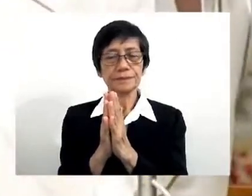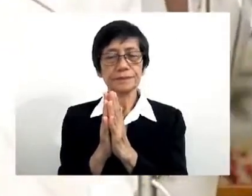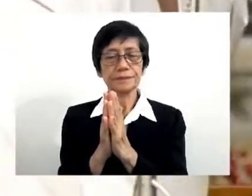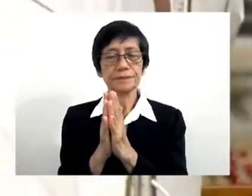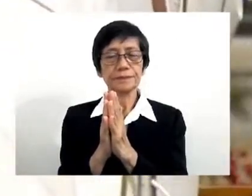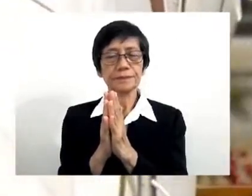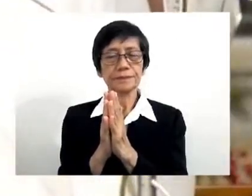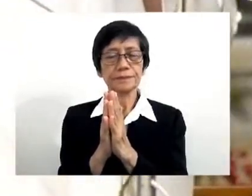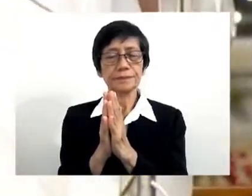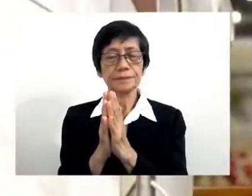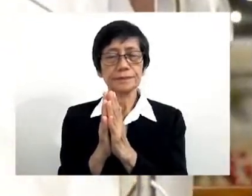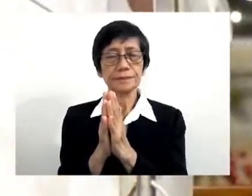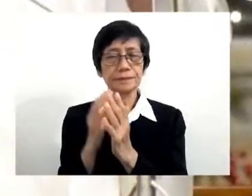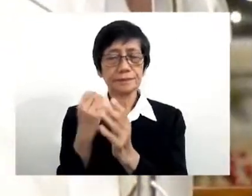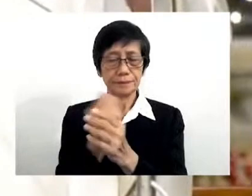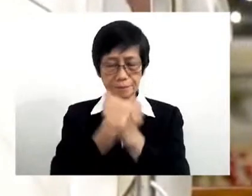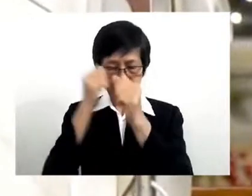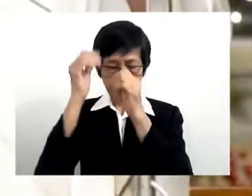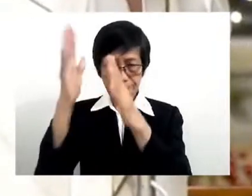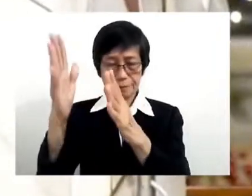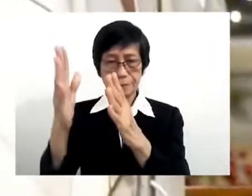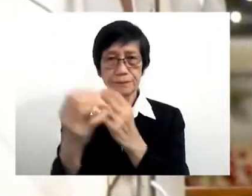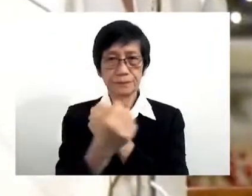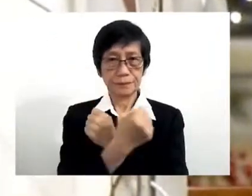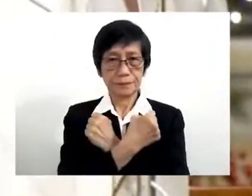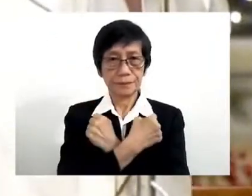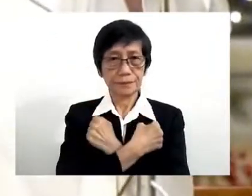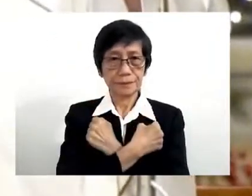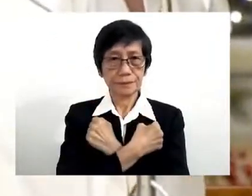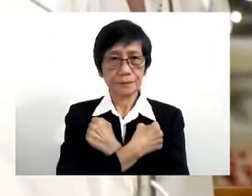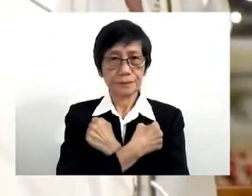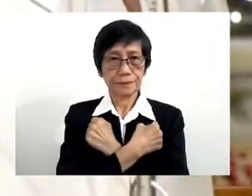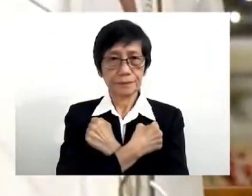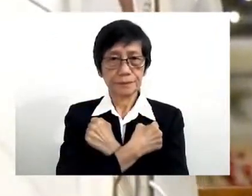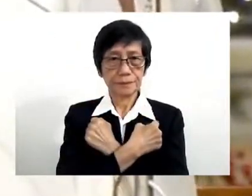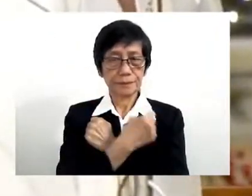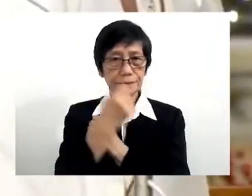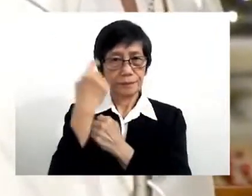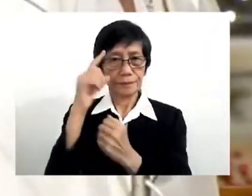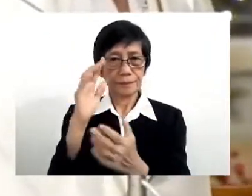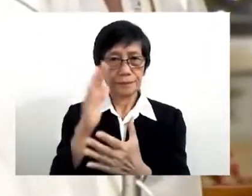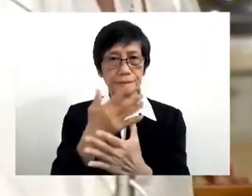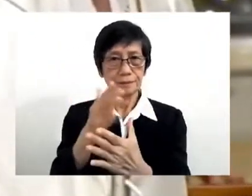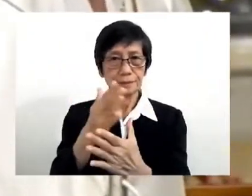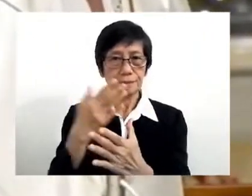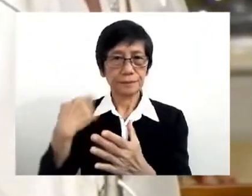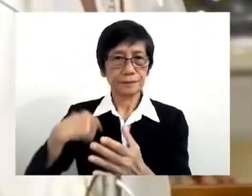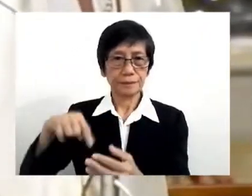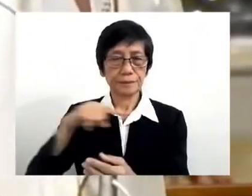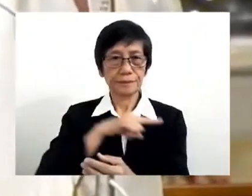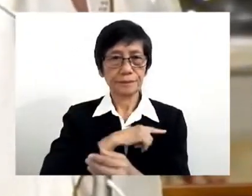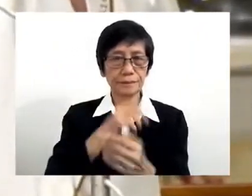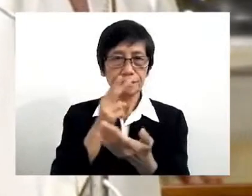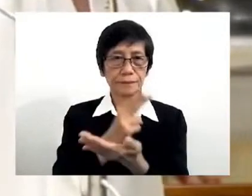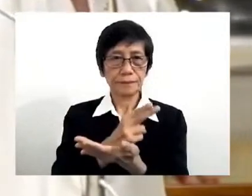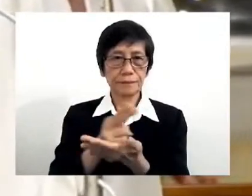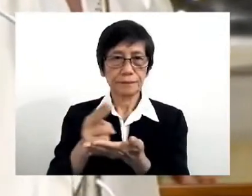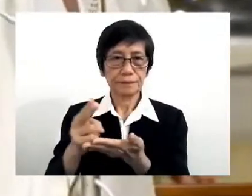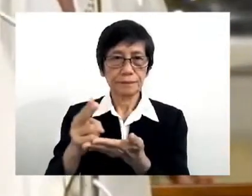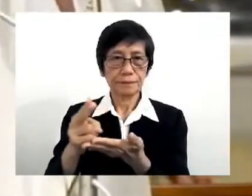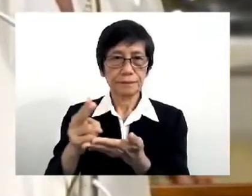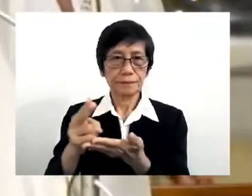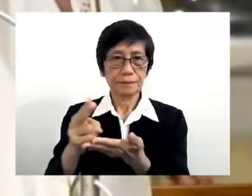Ama naming mapagmahal, sa pagsasalo namin sa banal na pakikinabang, ang